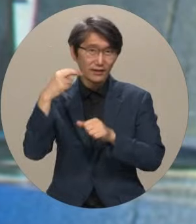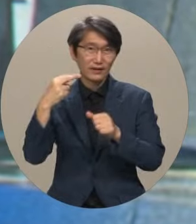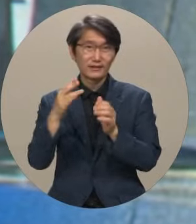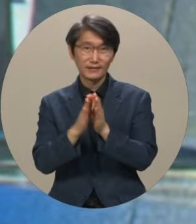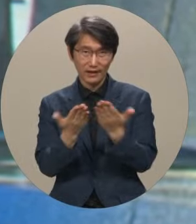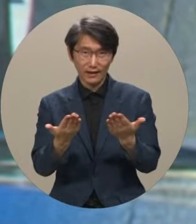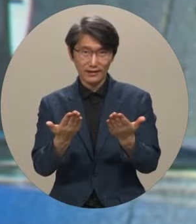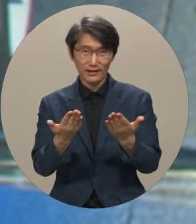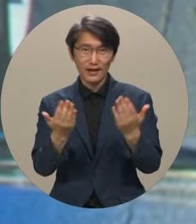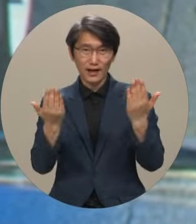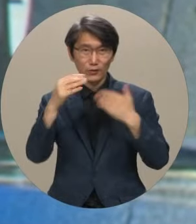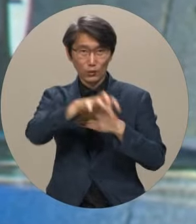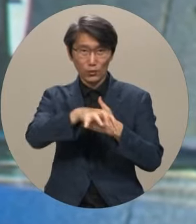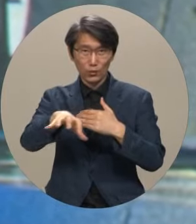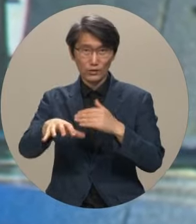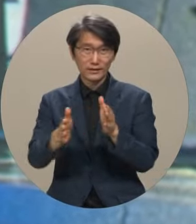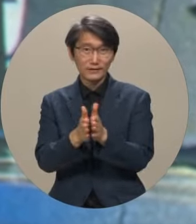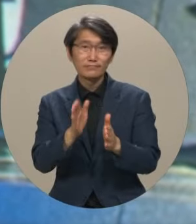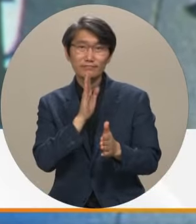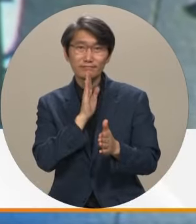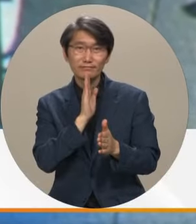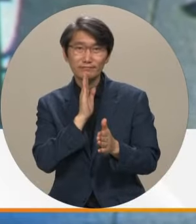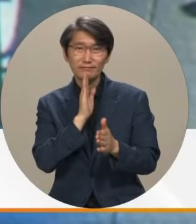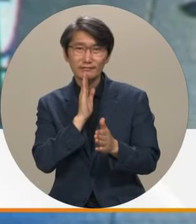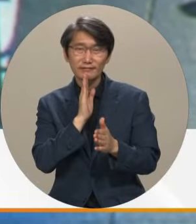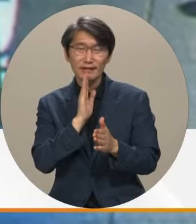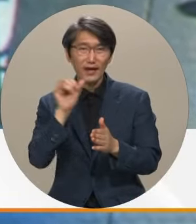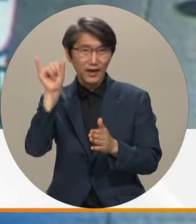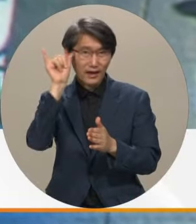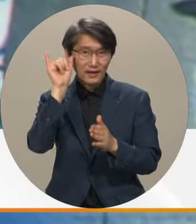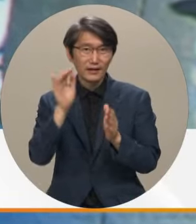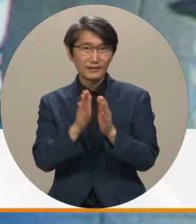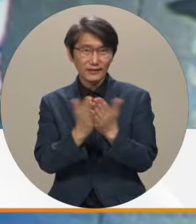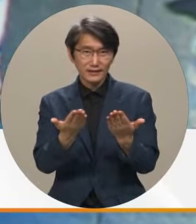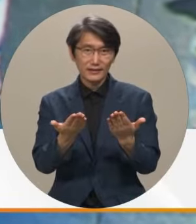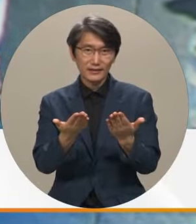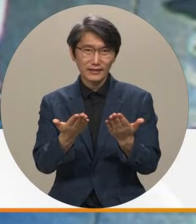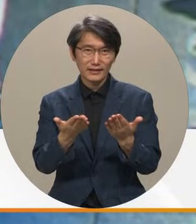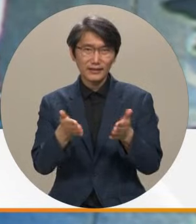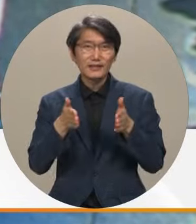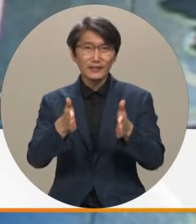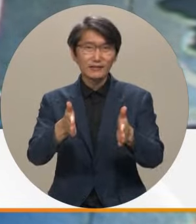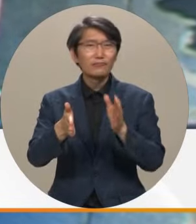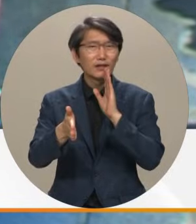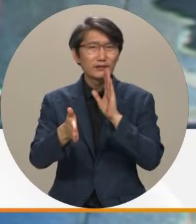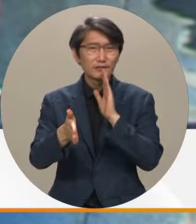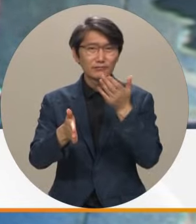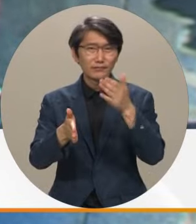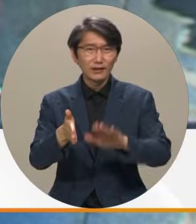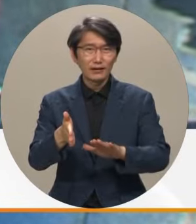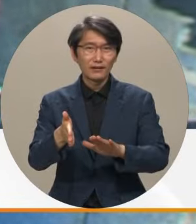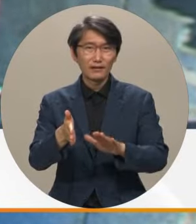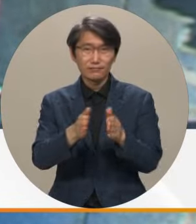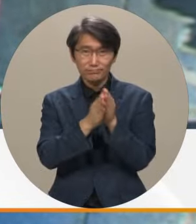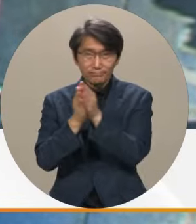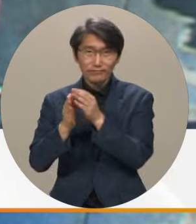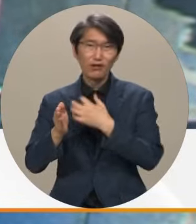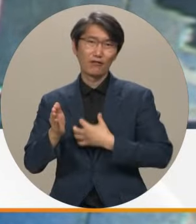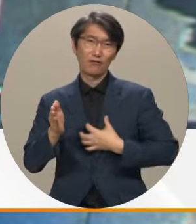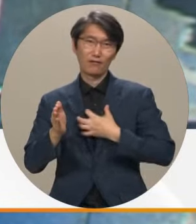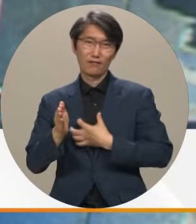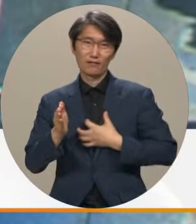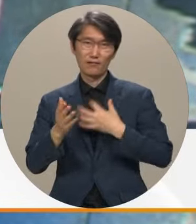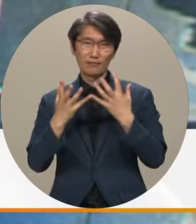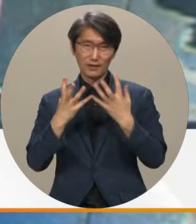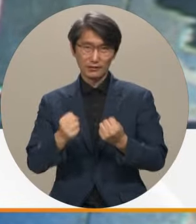교과서가 학교 현장에 도입이 됩니다. 이 디지털 교육이 분명히 가야 될 길이기는 한데 또 어떻게 가야 될지를